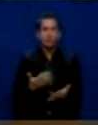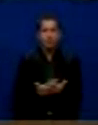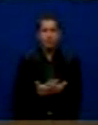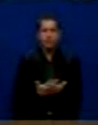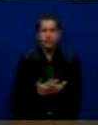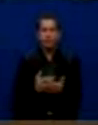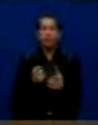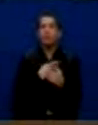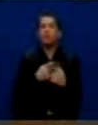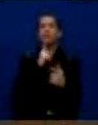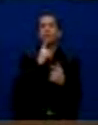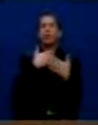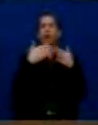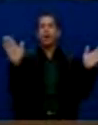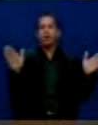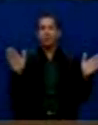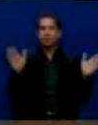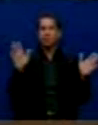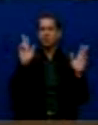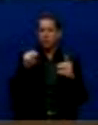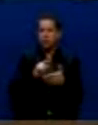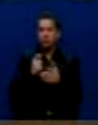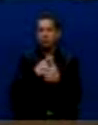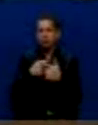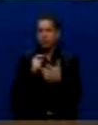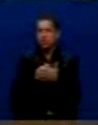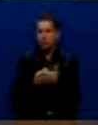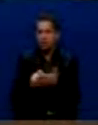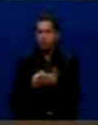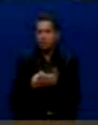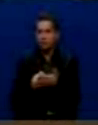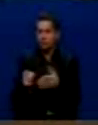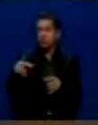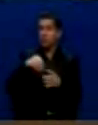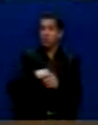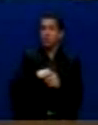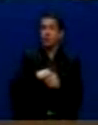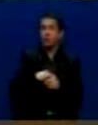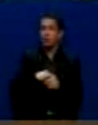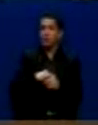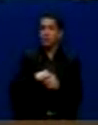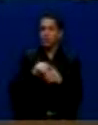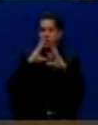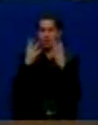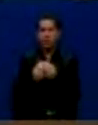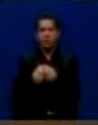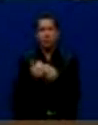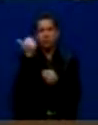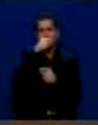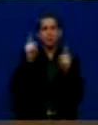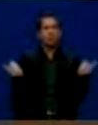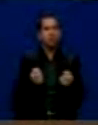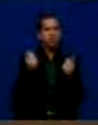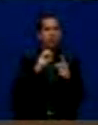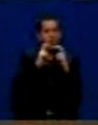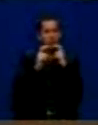publike, në tubim ose me anë të shkrimeve, xhirimeve audiovizuale, duke përfshirë dhe duke mos u kufizuar në rrjetet sociale ose çfarë të forme tjetër të